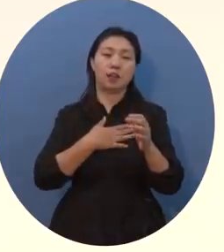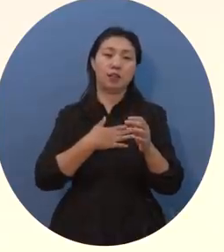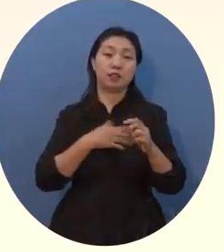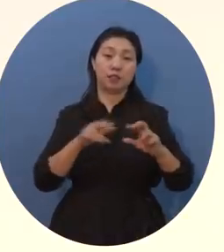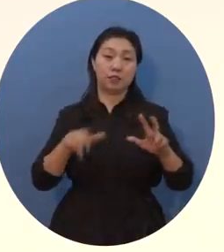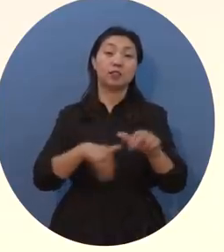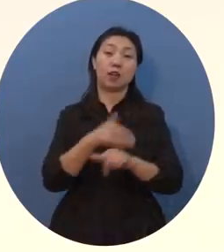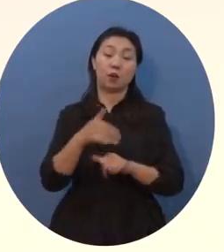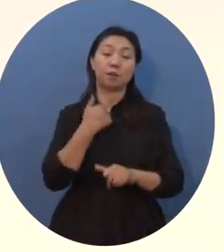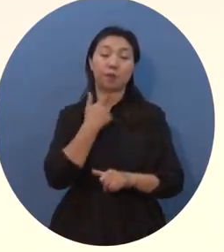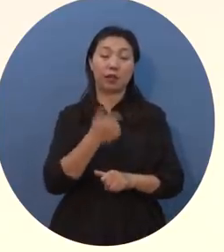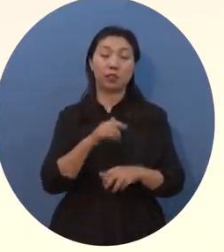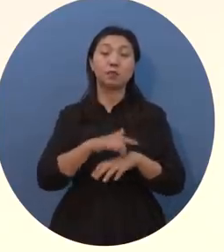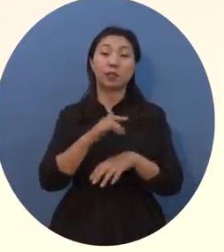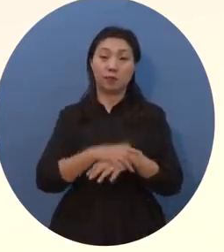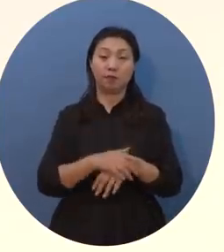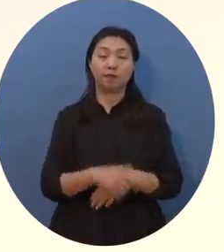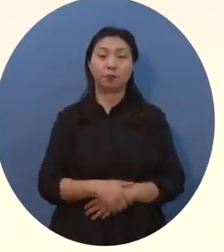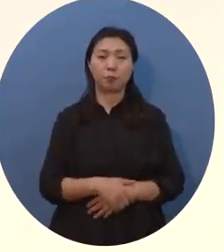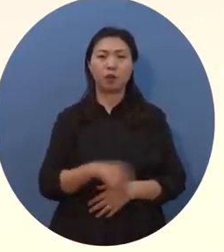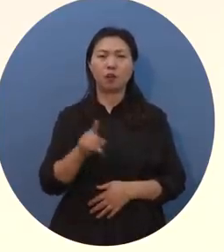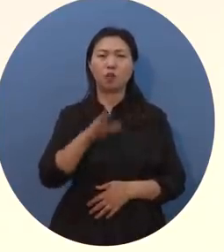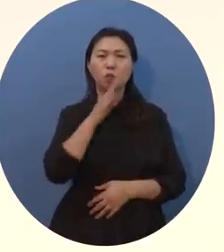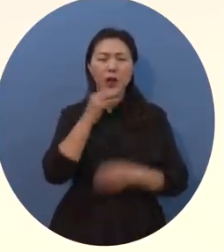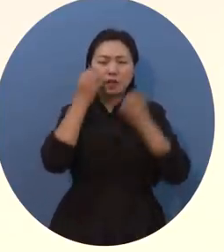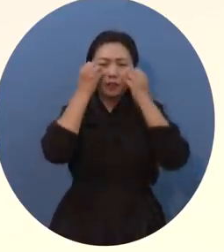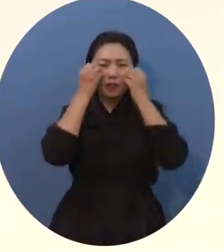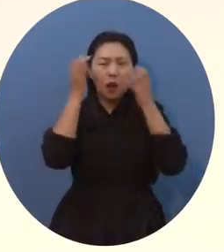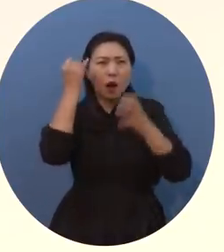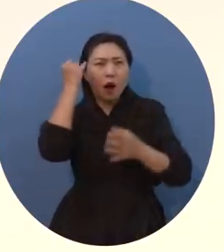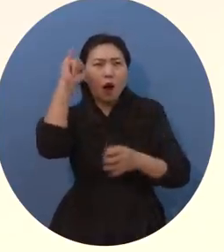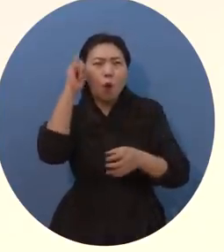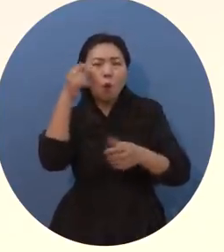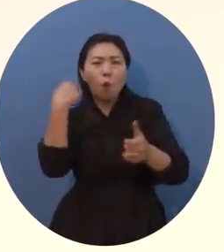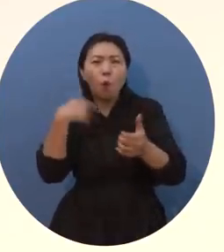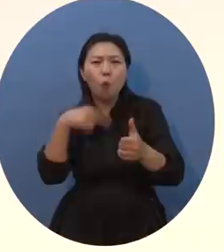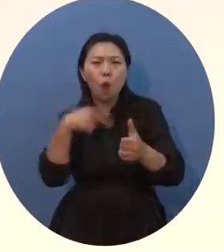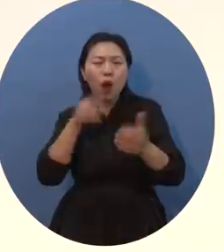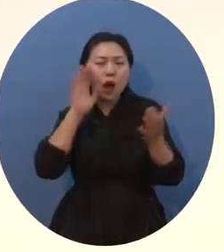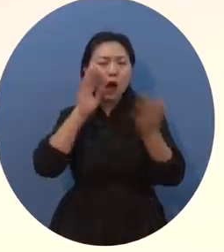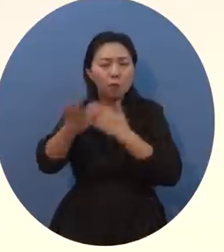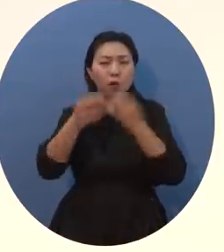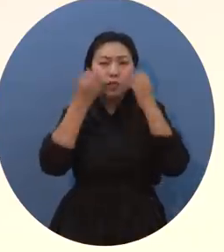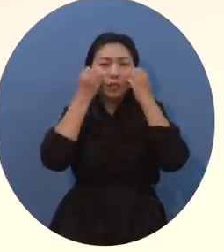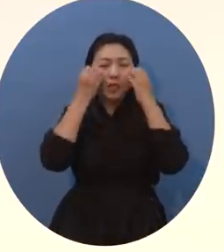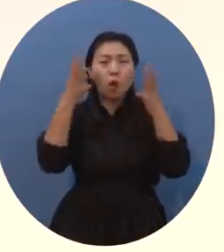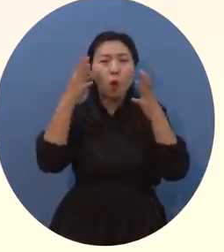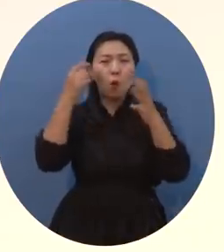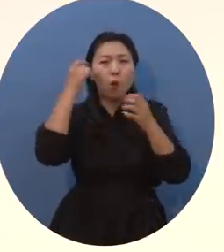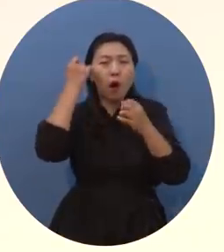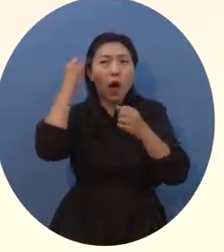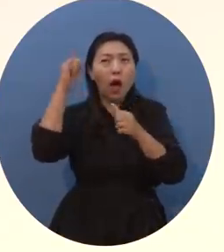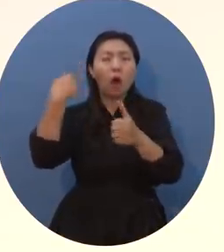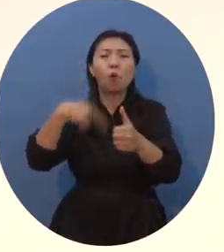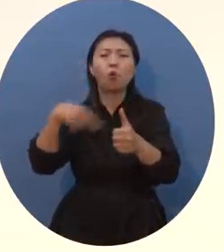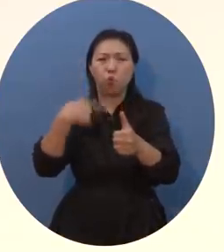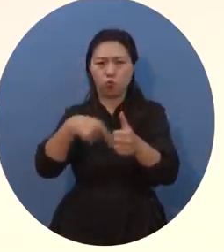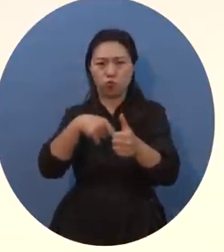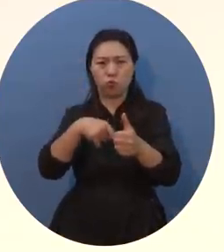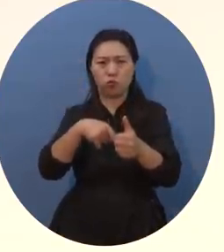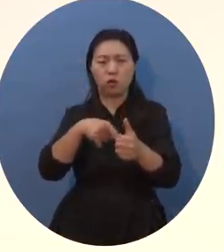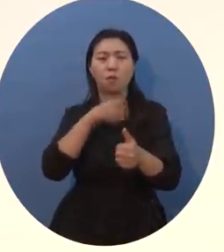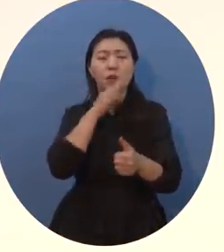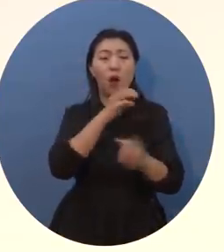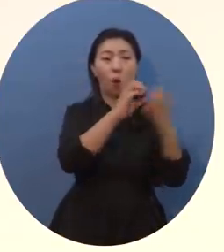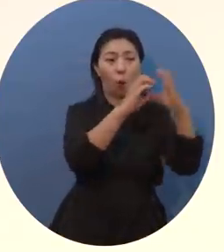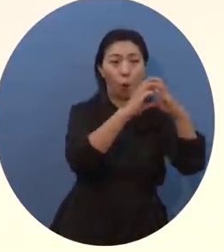않았느냐. 근데 이거는 이거야말로 창조적 교육이고 앞으로 새로운 창조적 교육은 이렇게 돼야 돼요. OX가